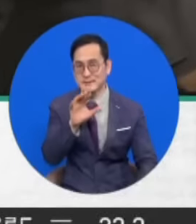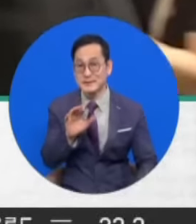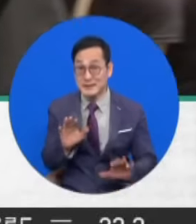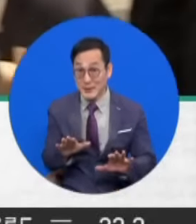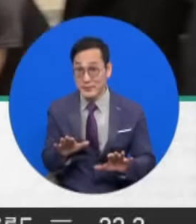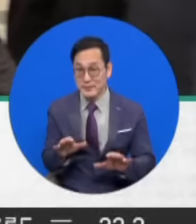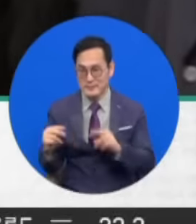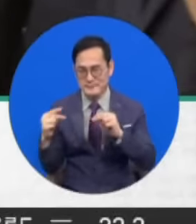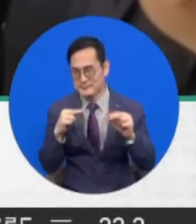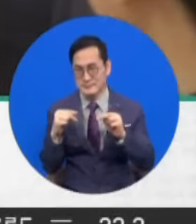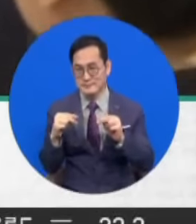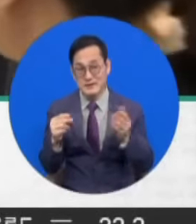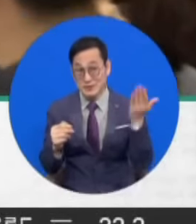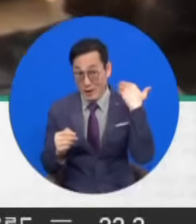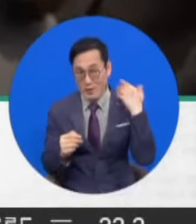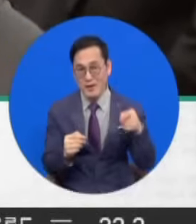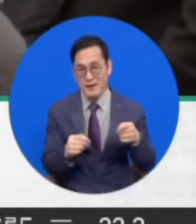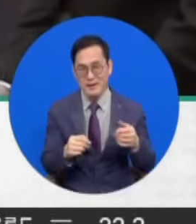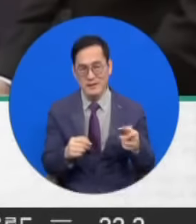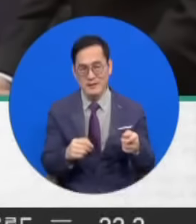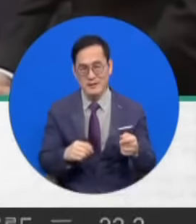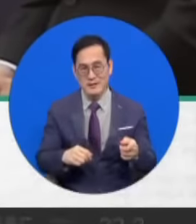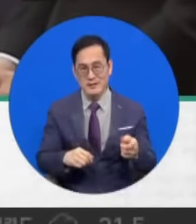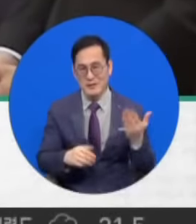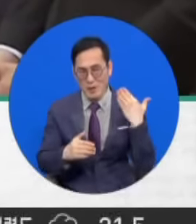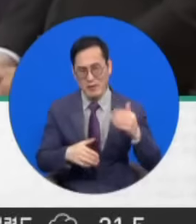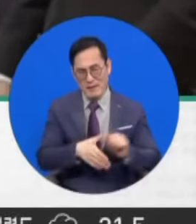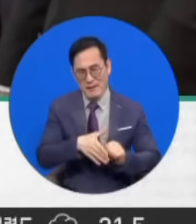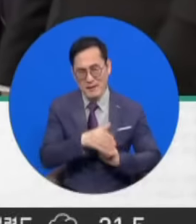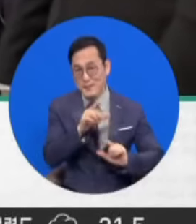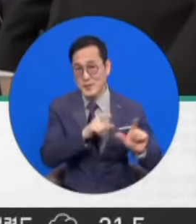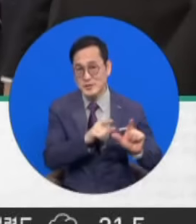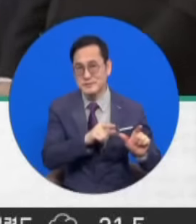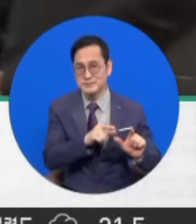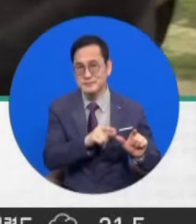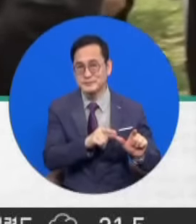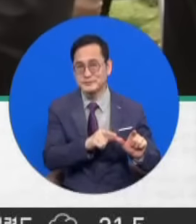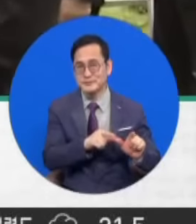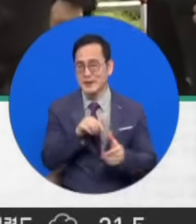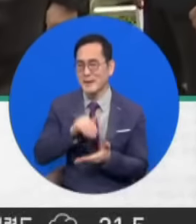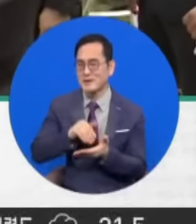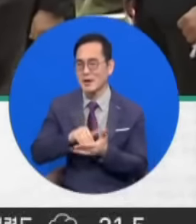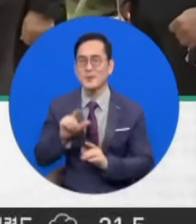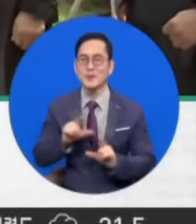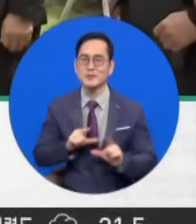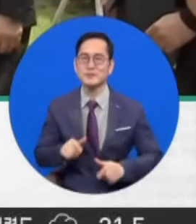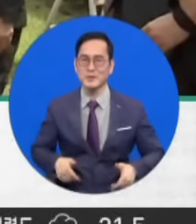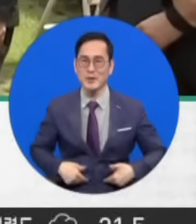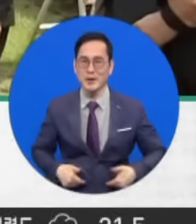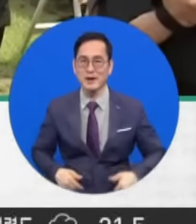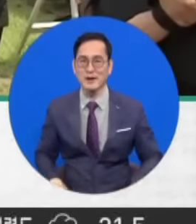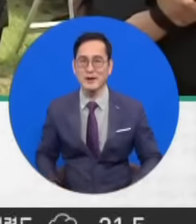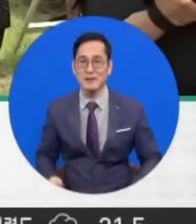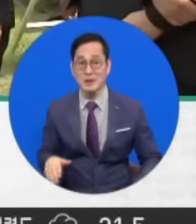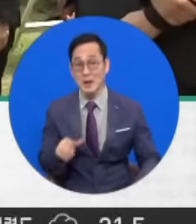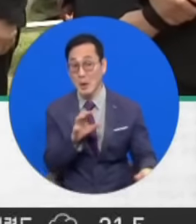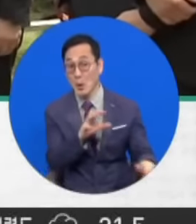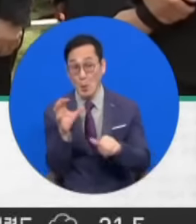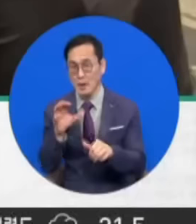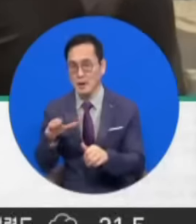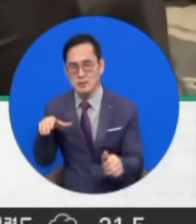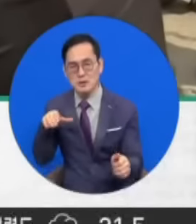그런 그 과거의 반성을 한번 해보고 가는 것은 좋은 생각이라고 하는데 뭐 재밌는 표현으로 저렇게 하는 것까지는 좋은데 또 저게 너무